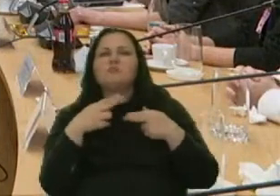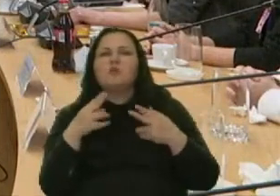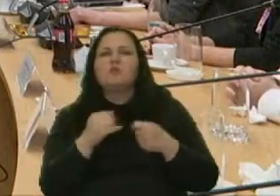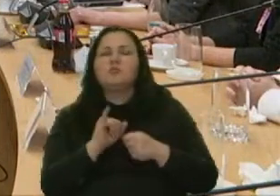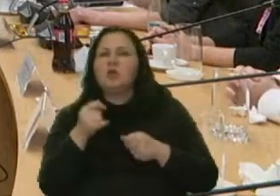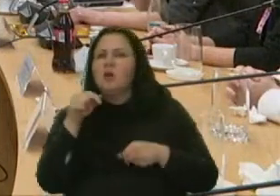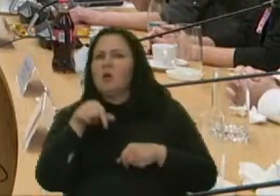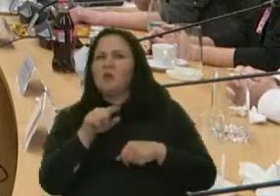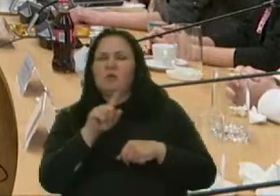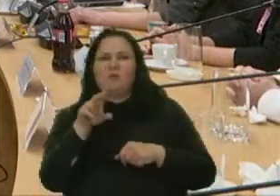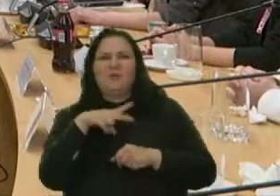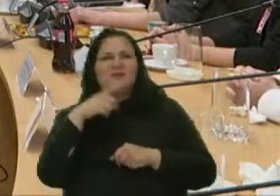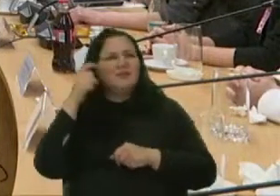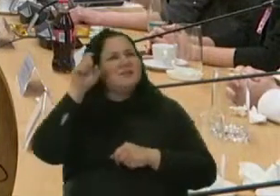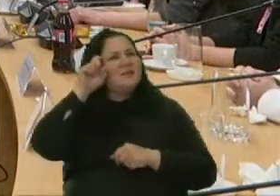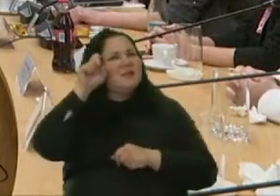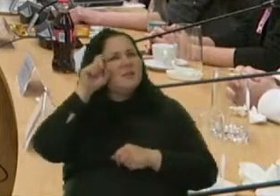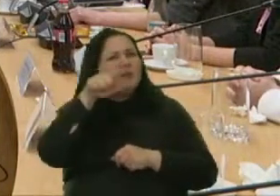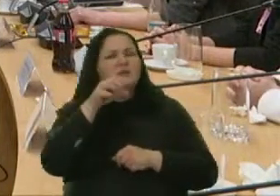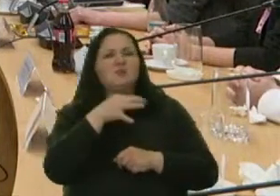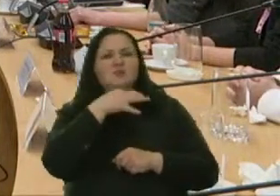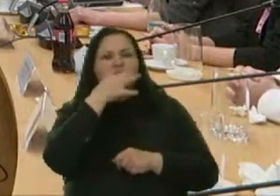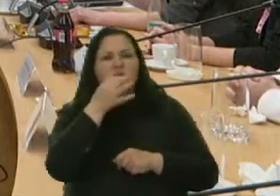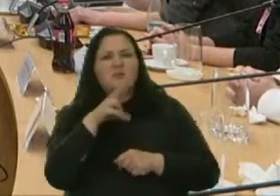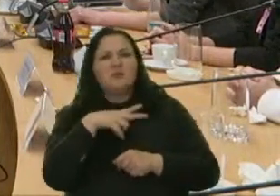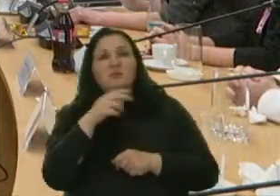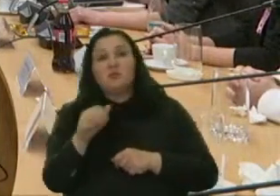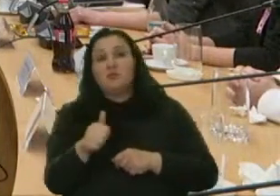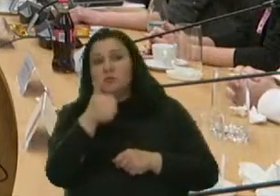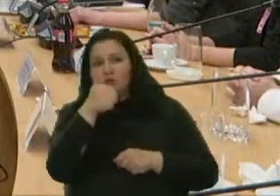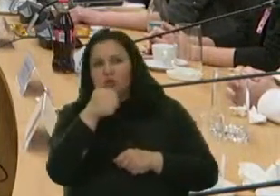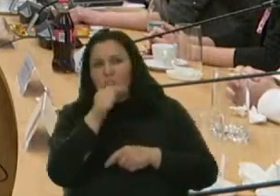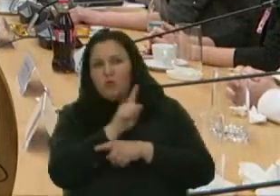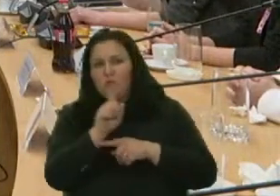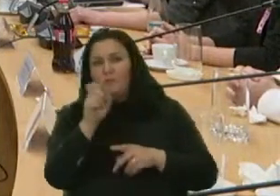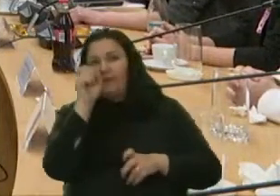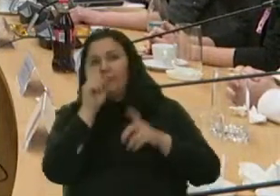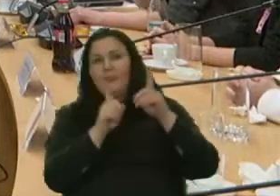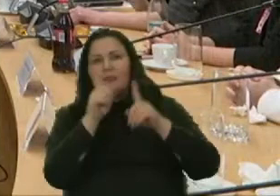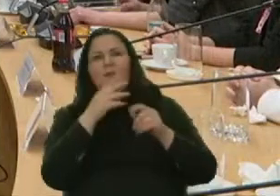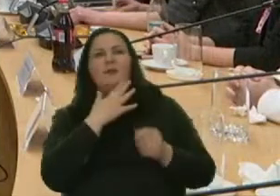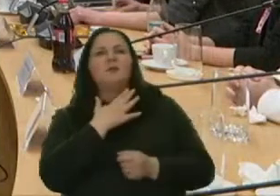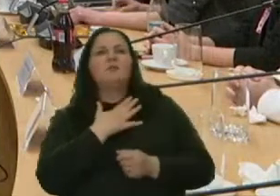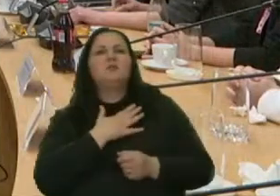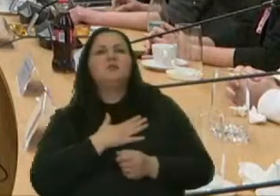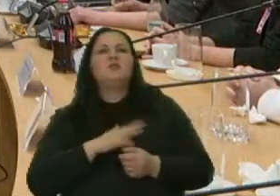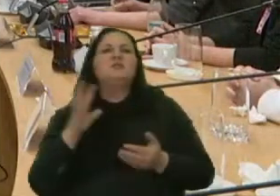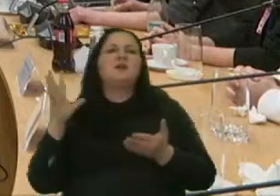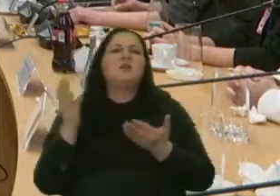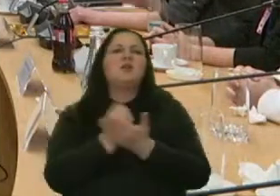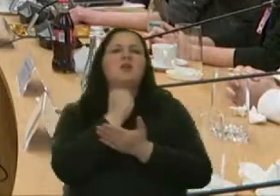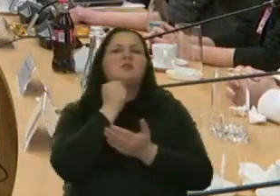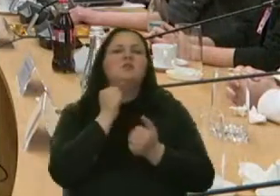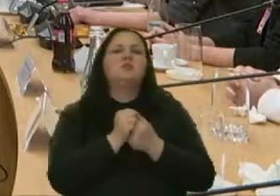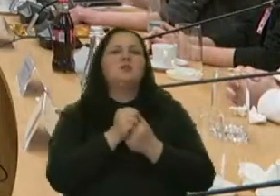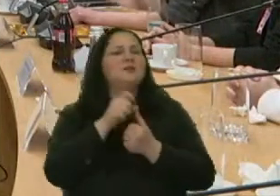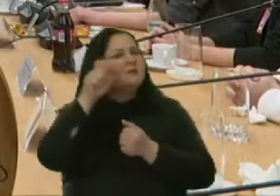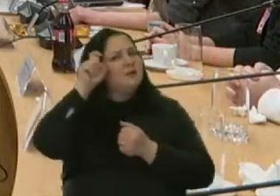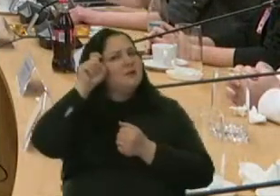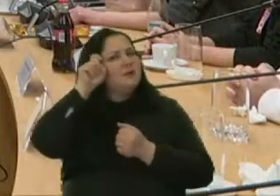moment nu mai sunteți credibil pe acest subiect aveți o singură opțiune dacă doriți să vă recâștigați